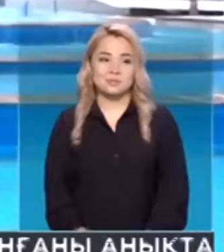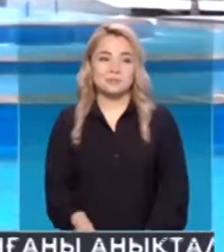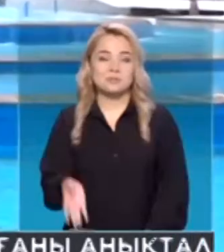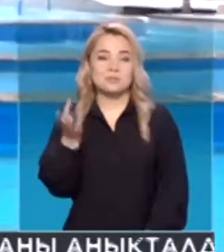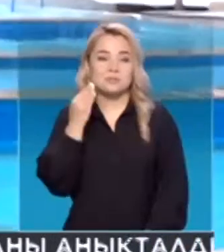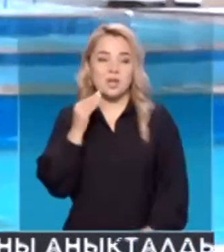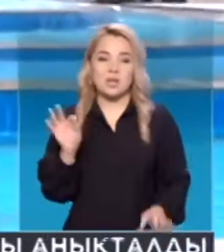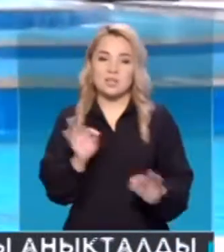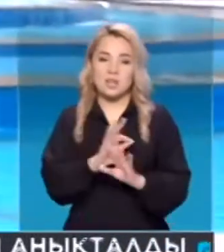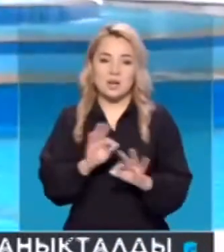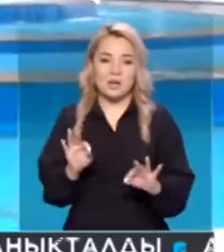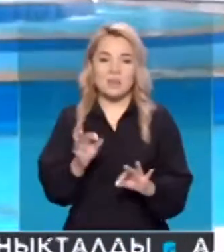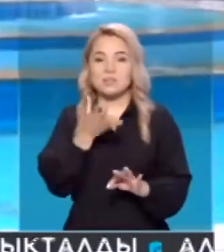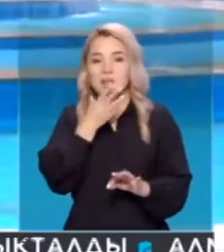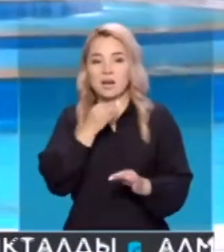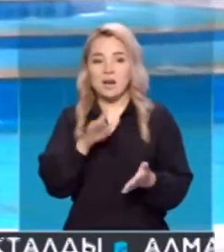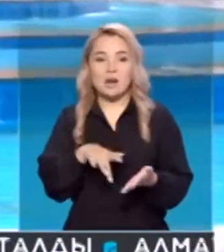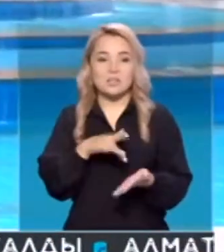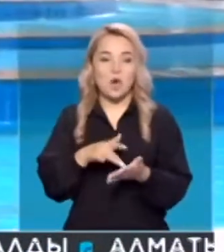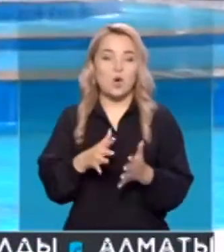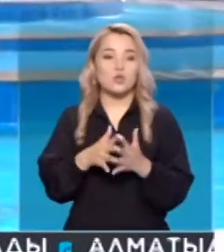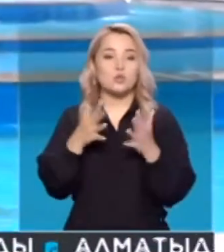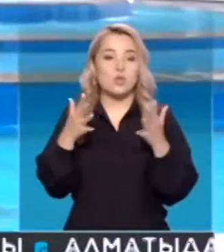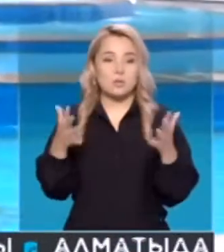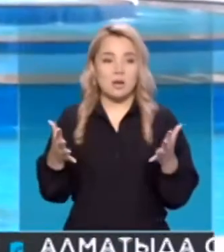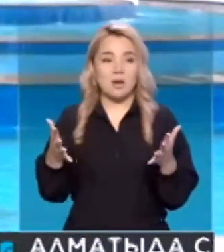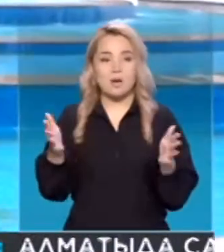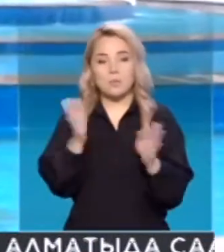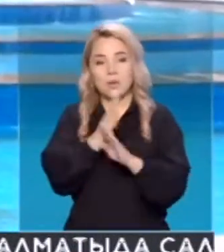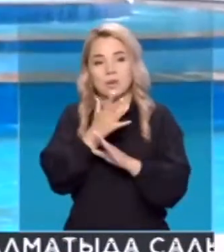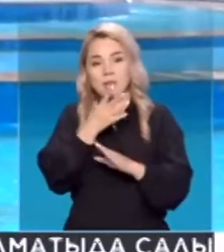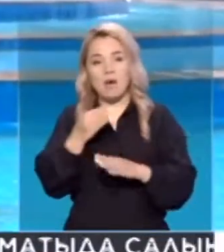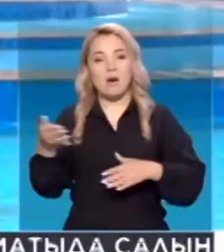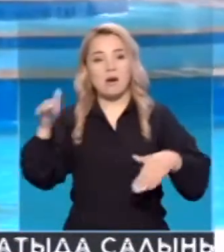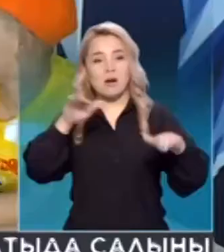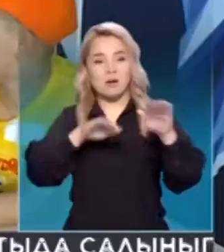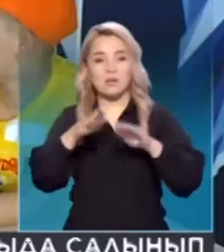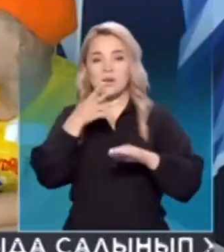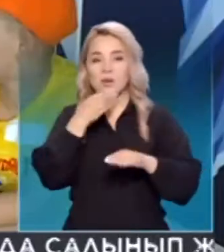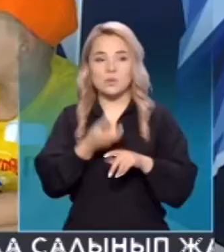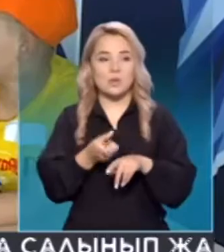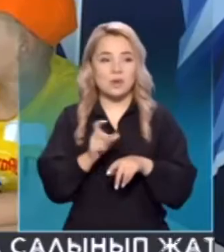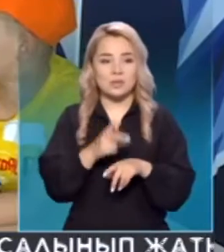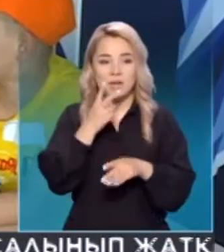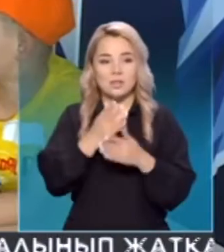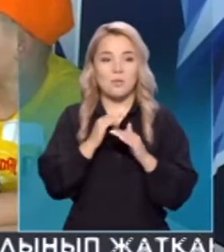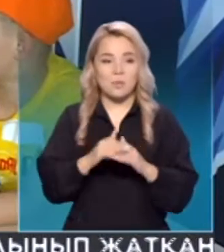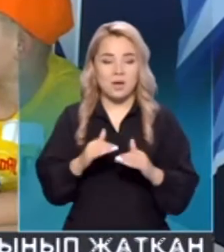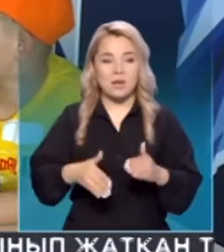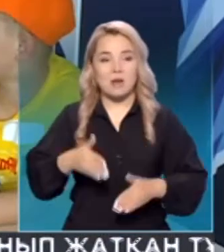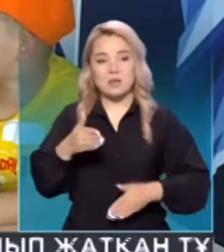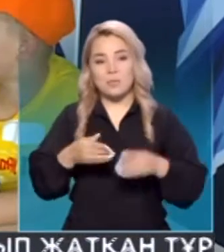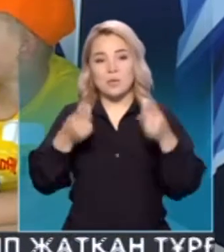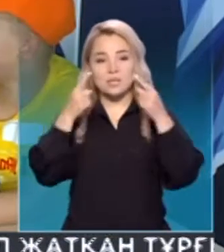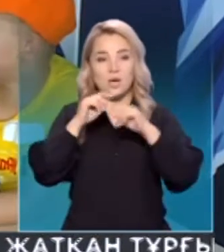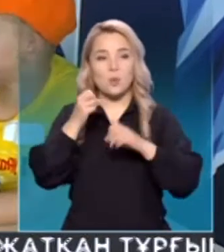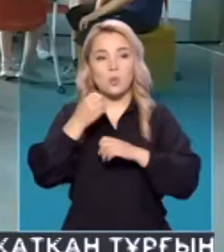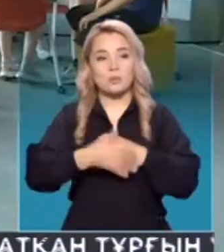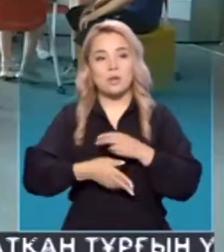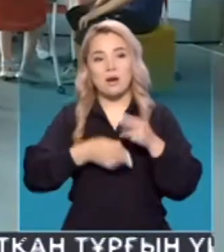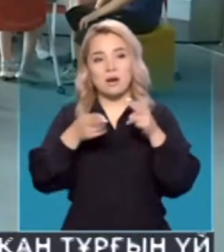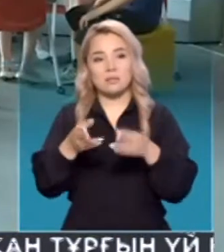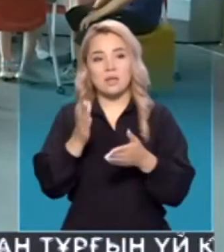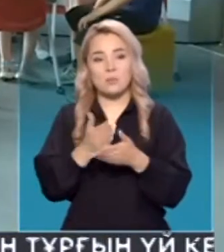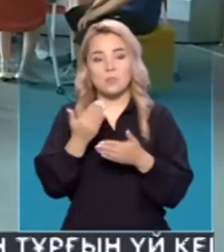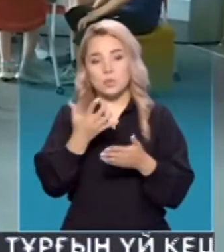Алматы жақсы қала, әдемі, үлкен. Таулары үлкен, ұнайды. Бұдан бөлек балалар робототехника жасау орталығына да